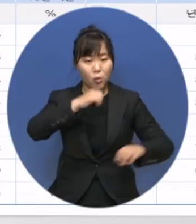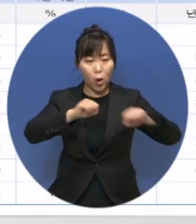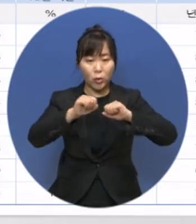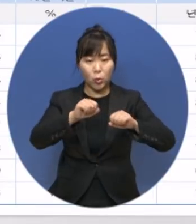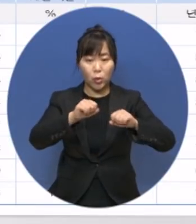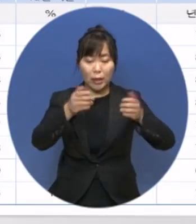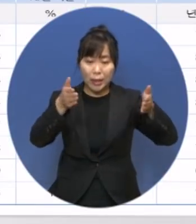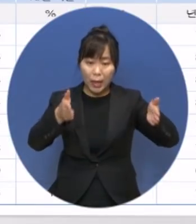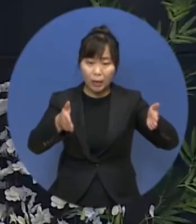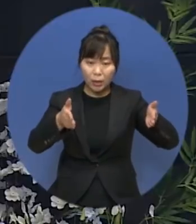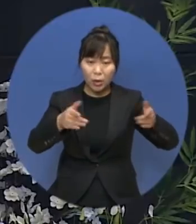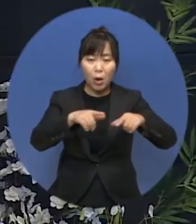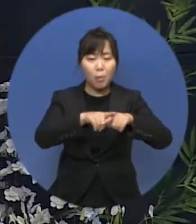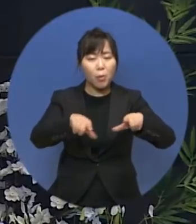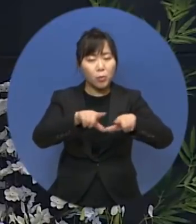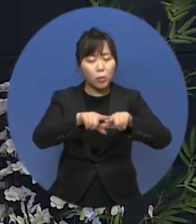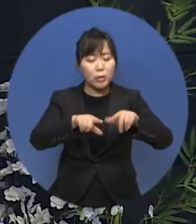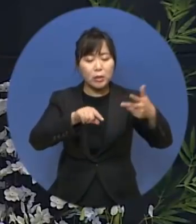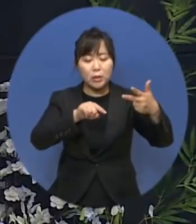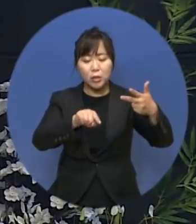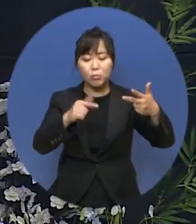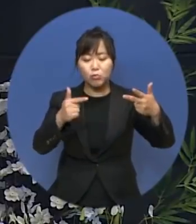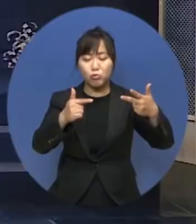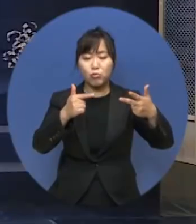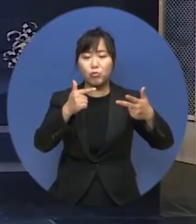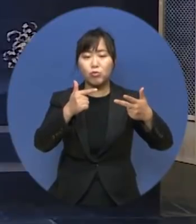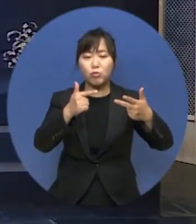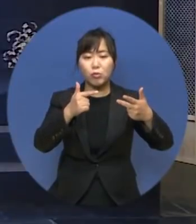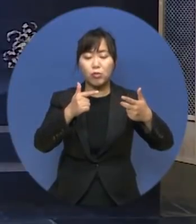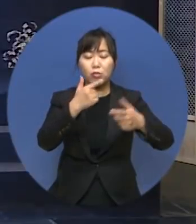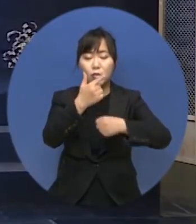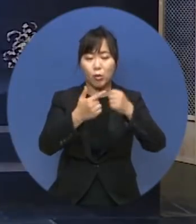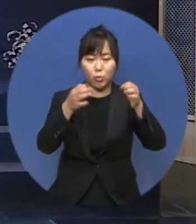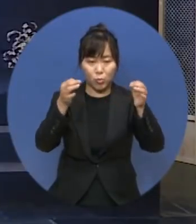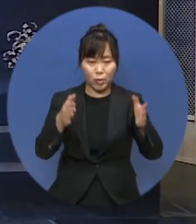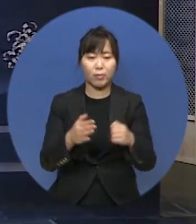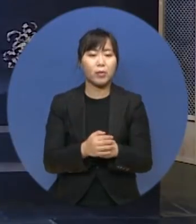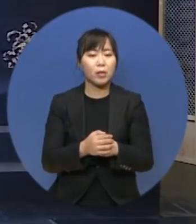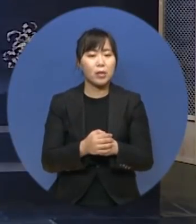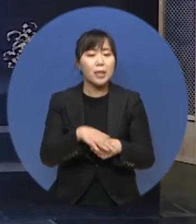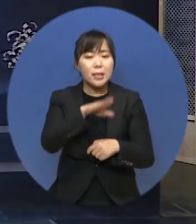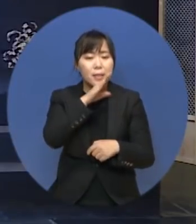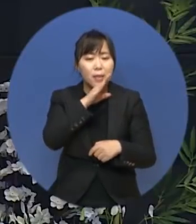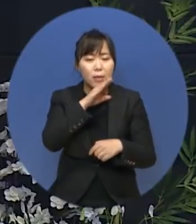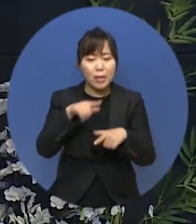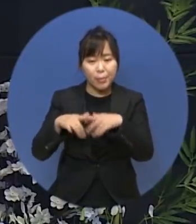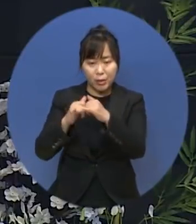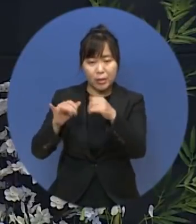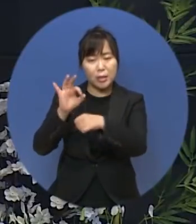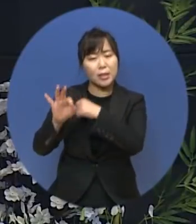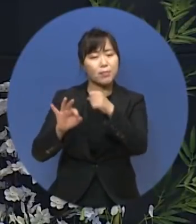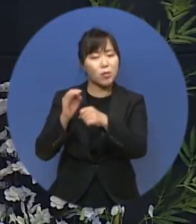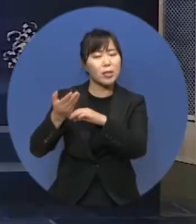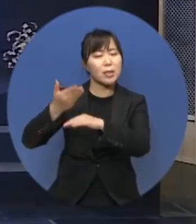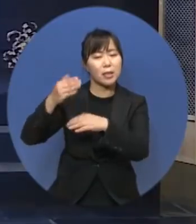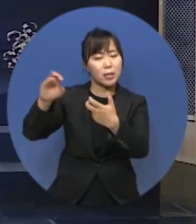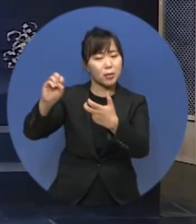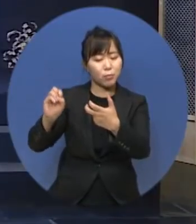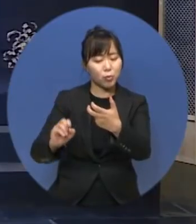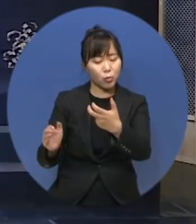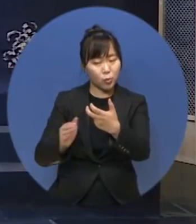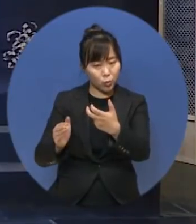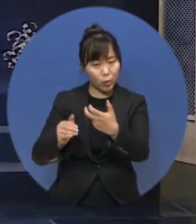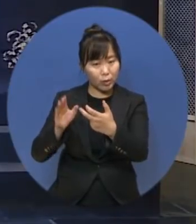예술활동기간은 평균 7.6년으로 조사되었는데요. 실제로 비장애인들이 10년 이상이 70% 이상이 되는 것을 볼